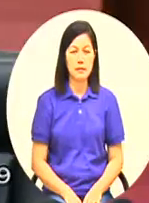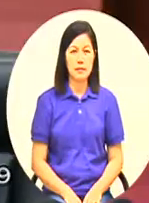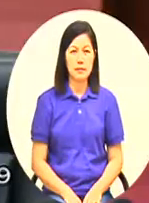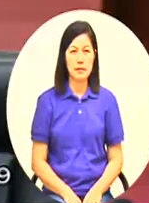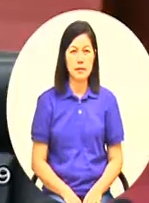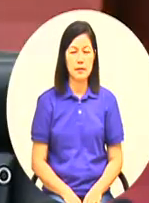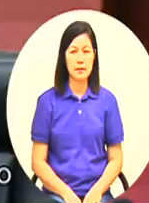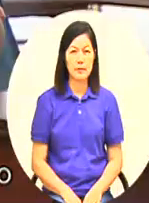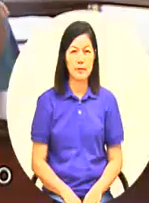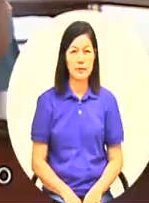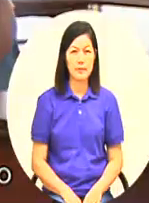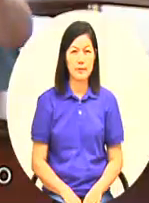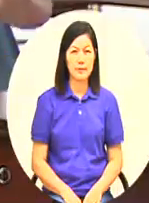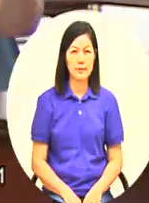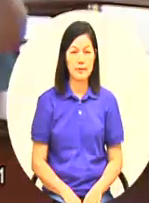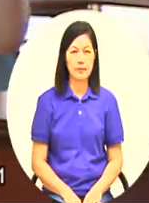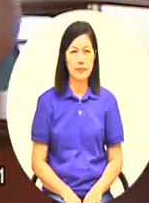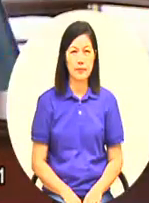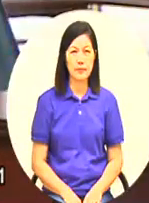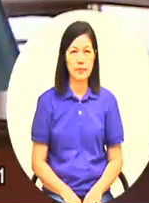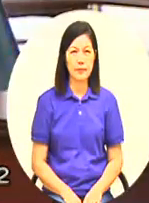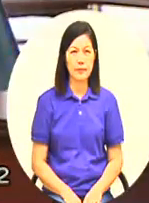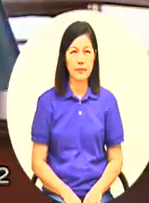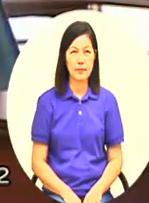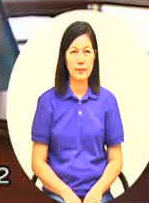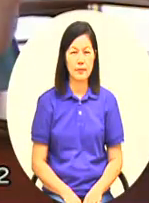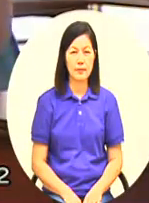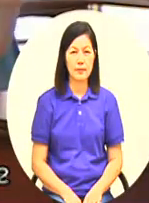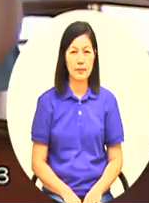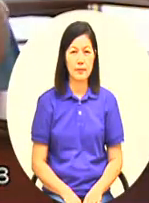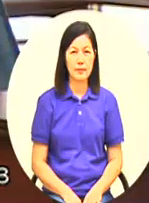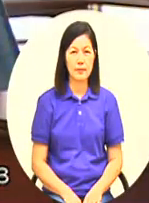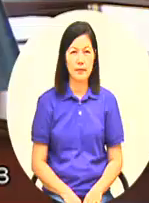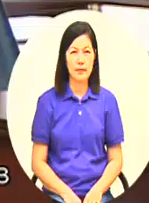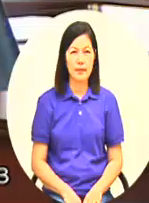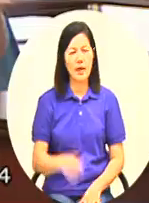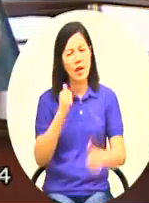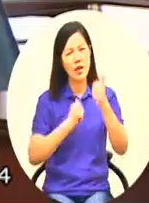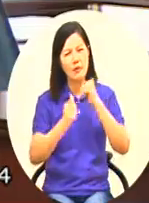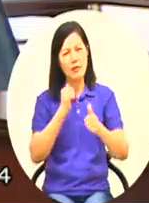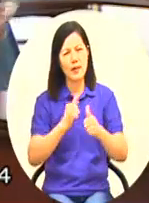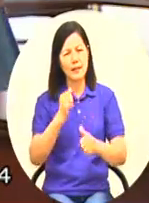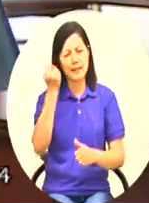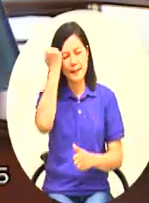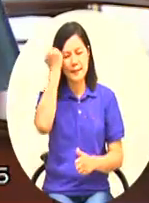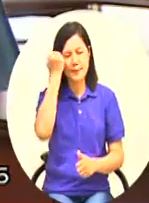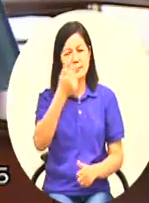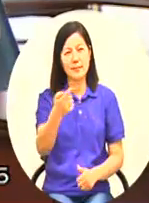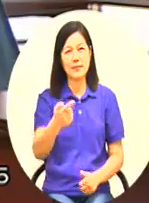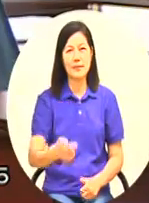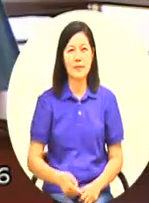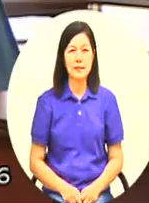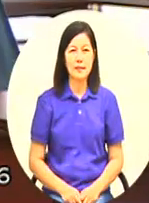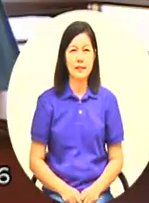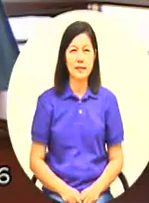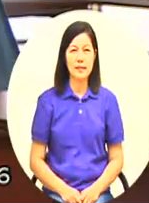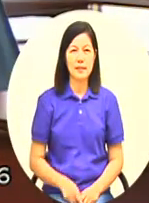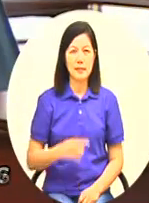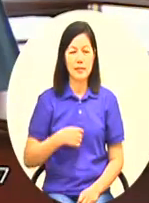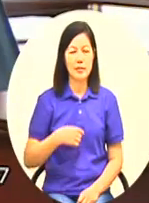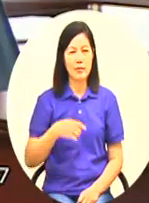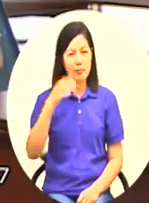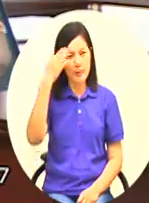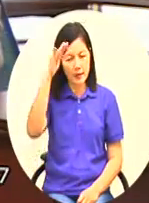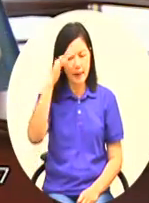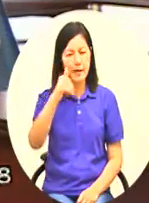天还没讲哦，看到回，那才是蛮个月回忆了，那是艰苦的了。你实在是呢，你有当家，我来讲，现在做幸福呢，不便